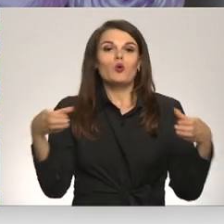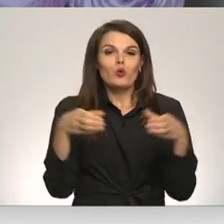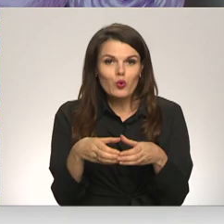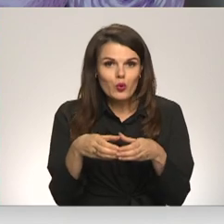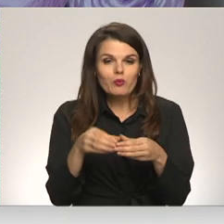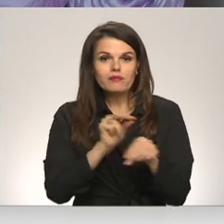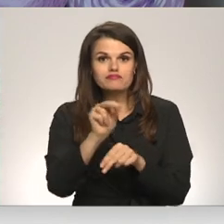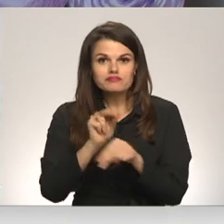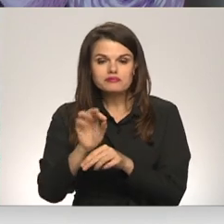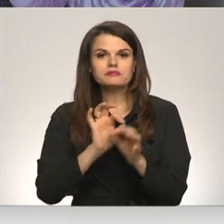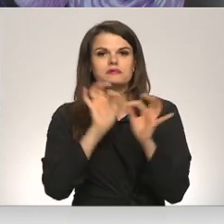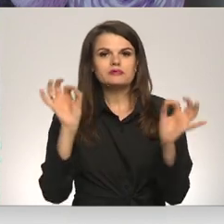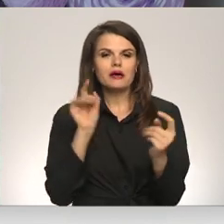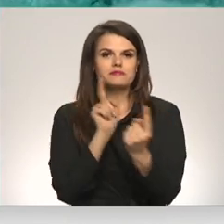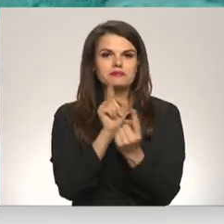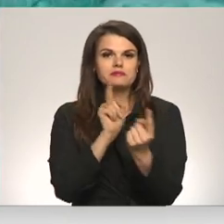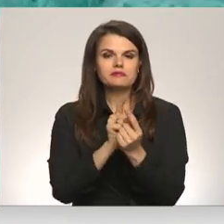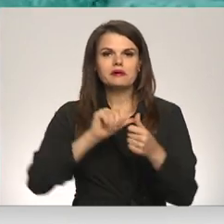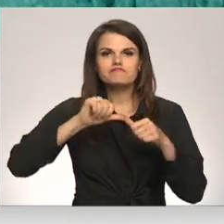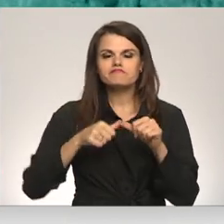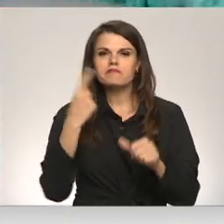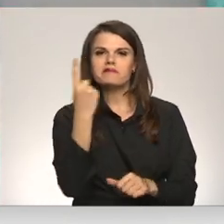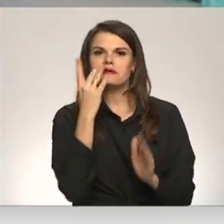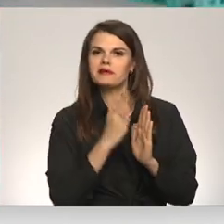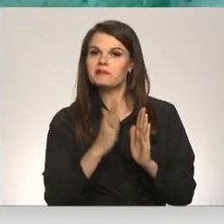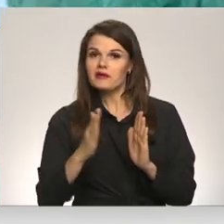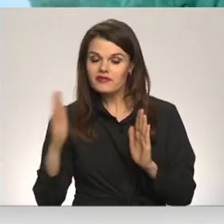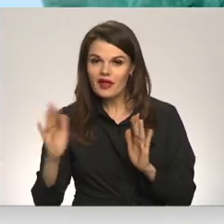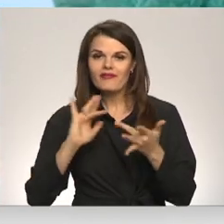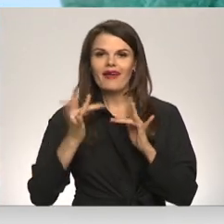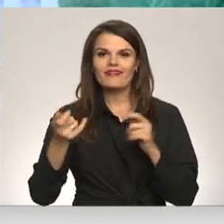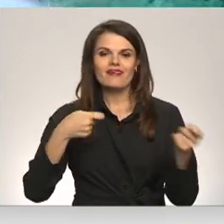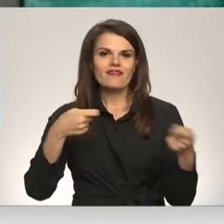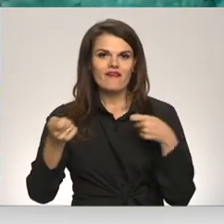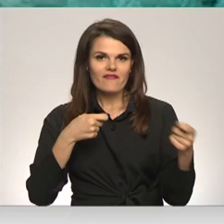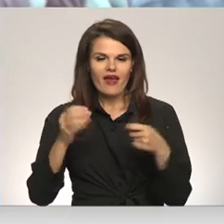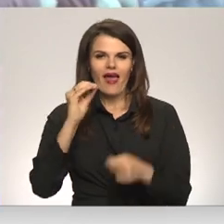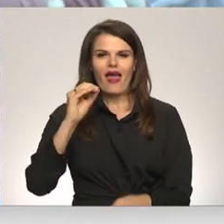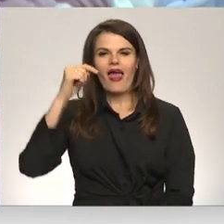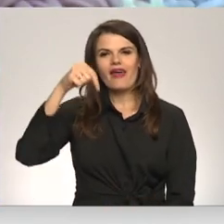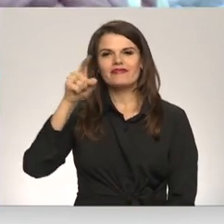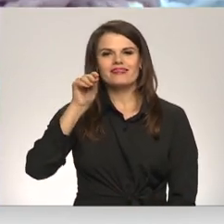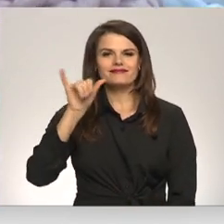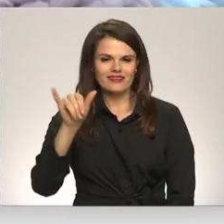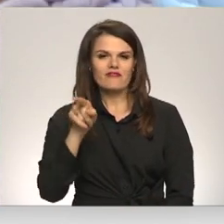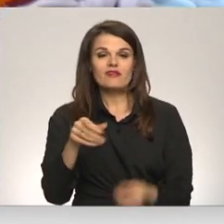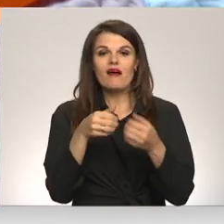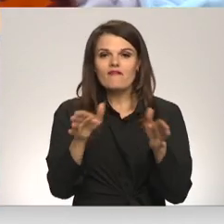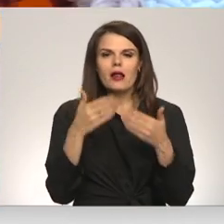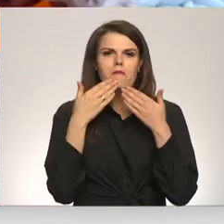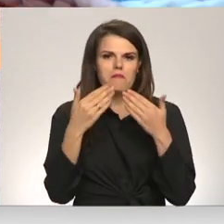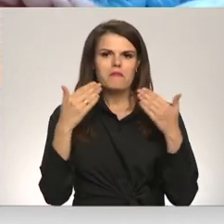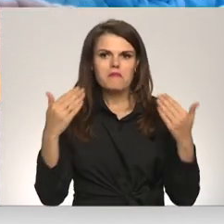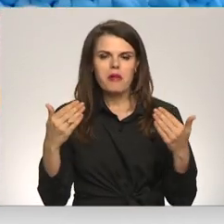un sākām tikties katru pirmdienu. Savu internetu veikaliņu vietnē Etsy Irīna atvēra, pateicoties